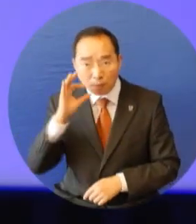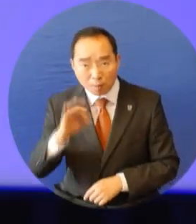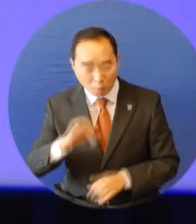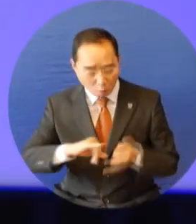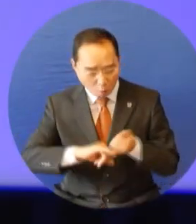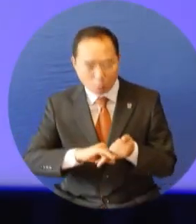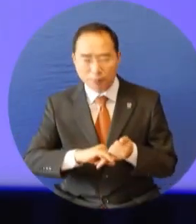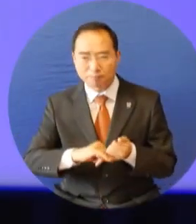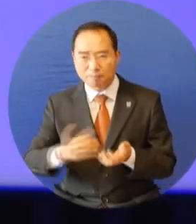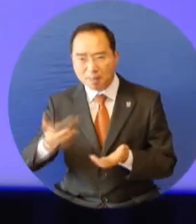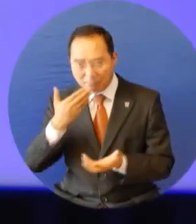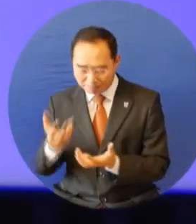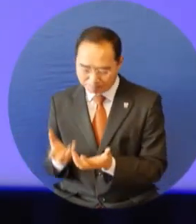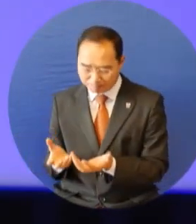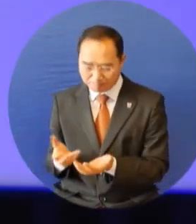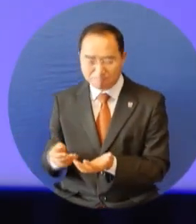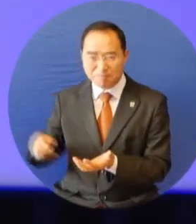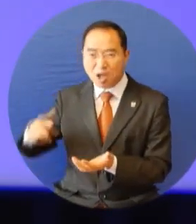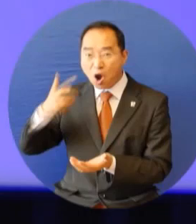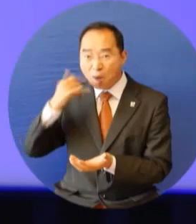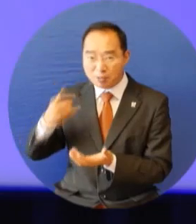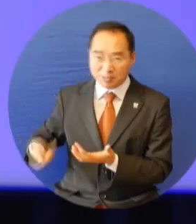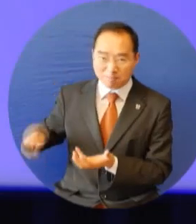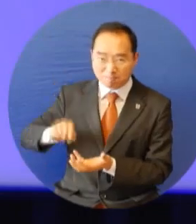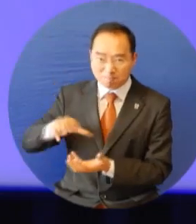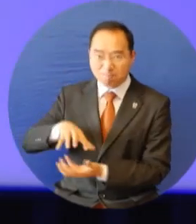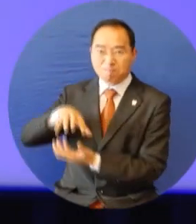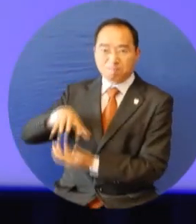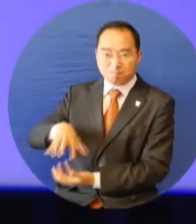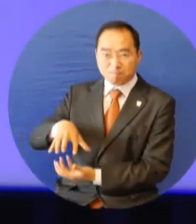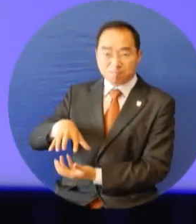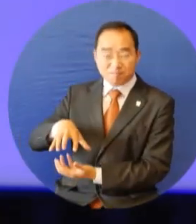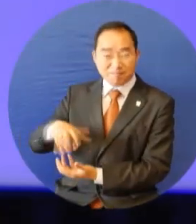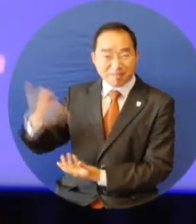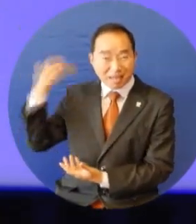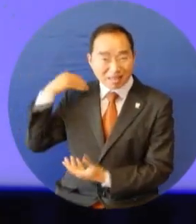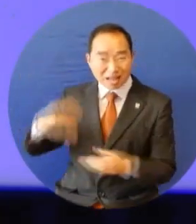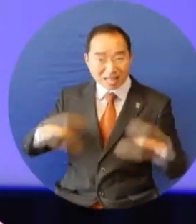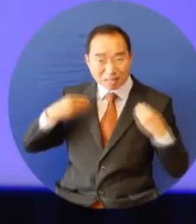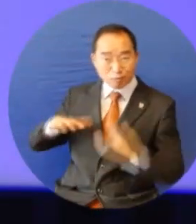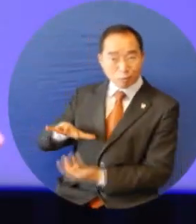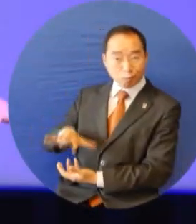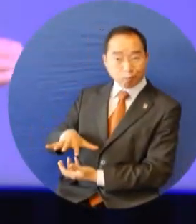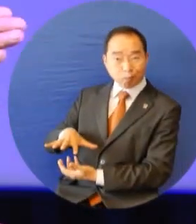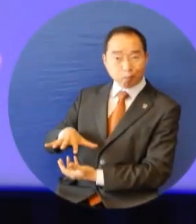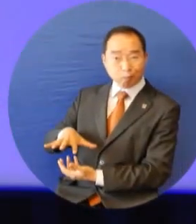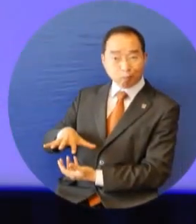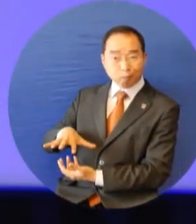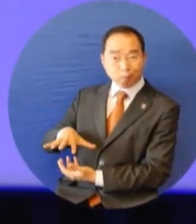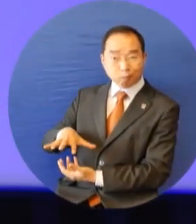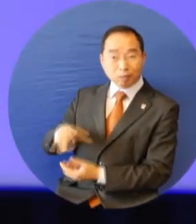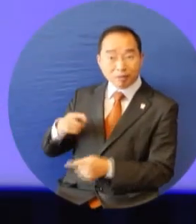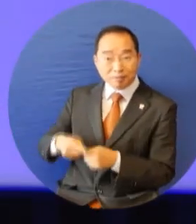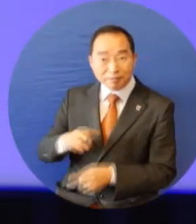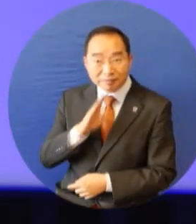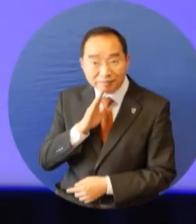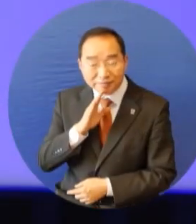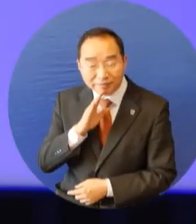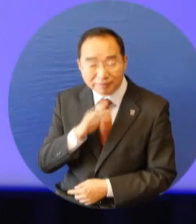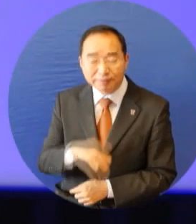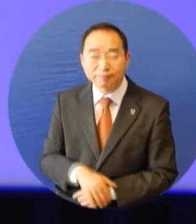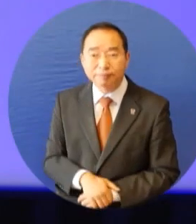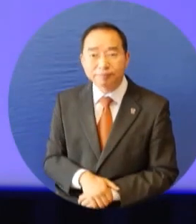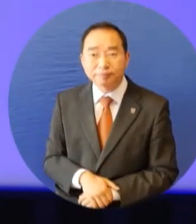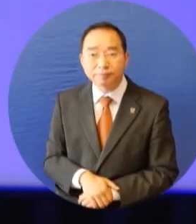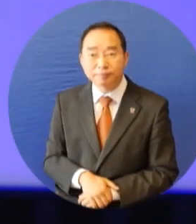전에 보면은 꼭 밥을 사발에다 퍼서 이불에 이렇게 아랫목에 딱 묻어놓은 밥이 식을까 봐.